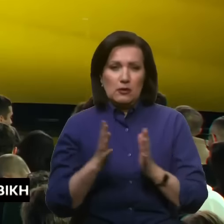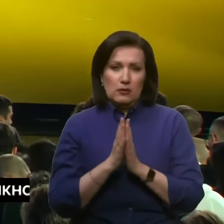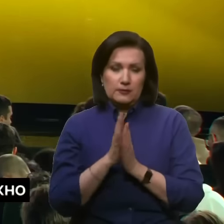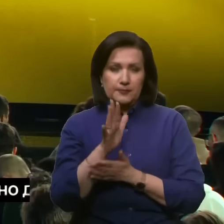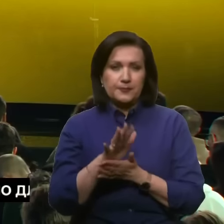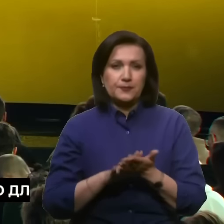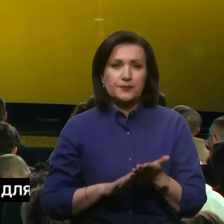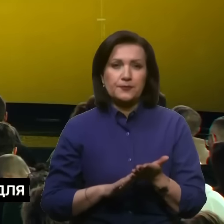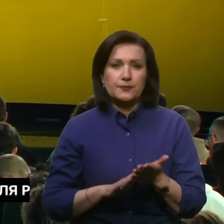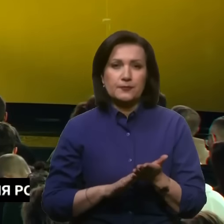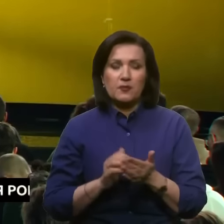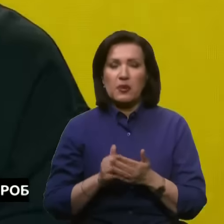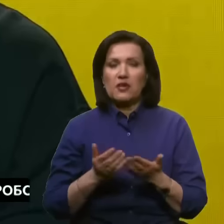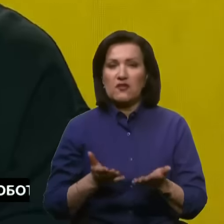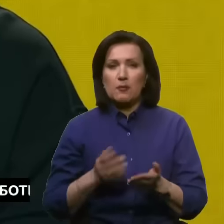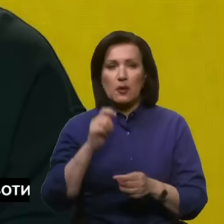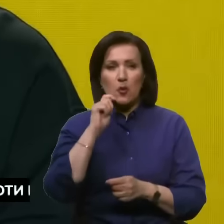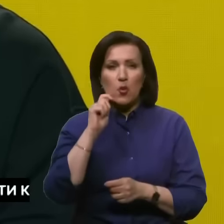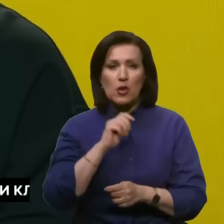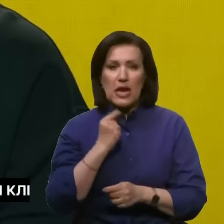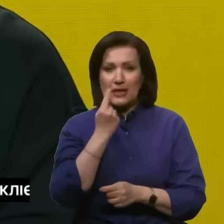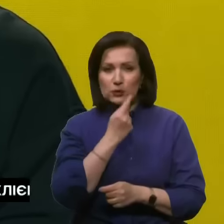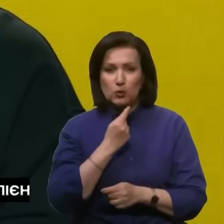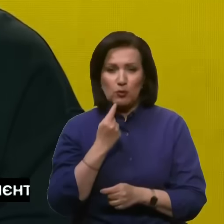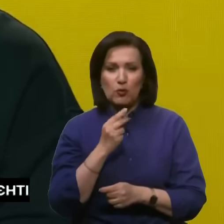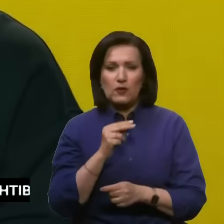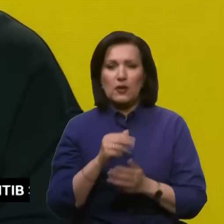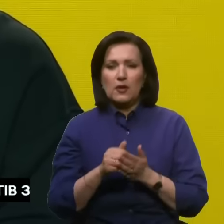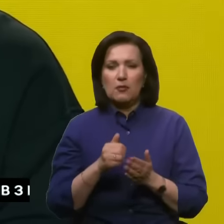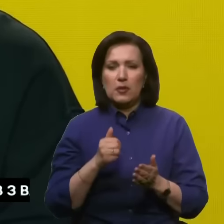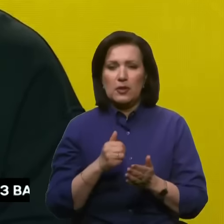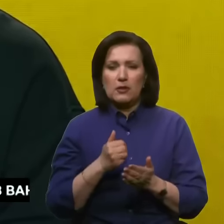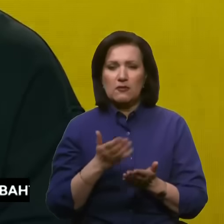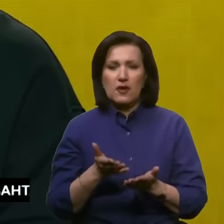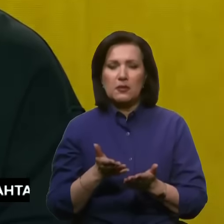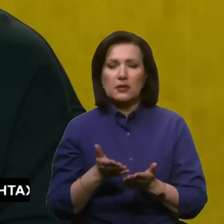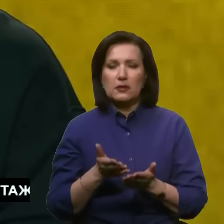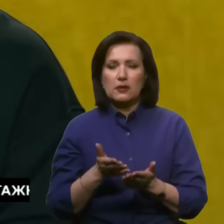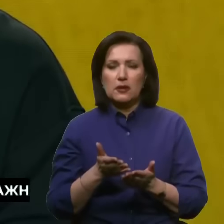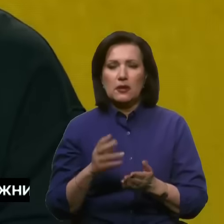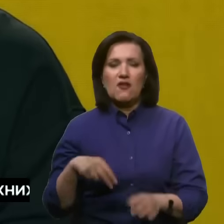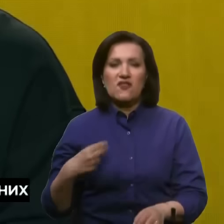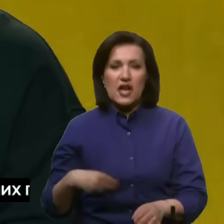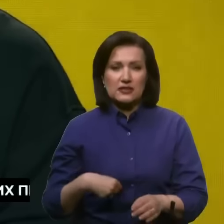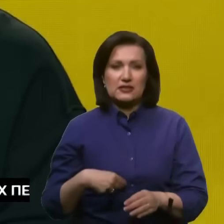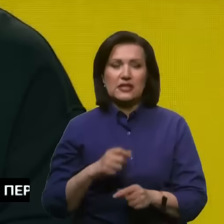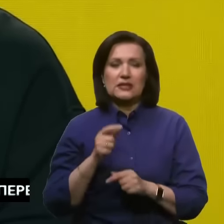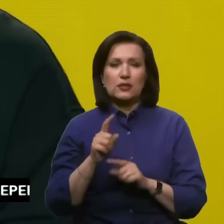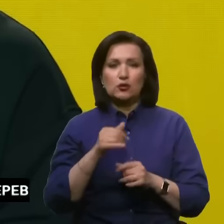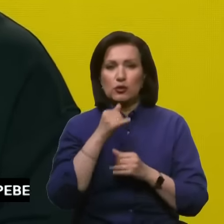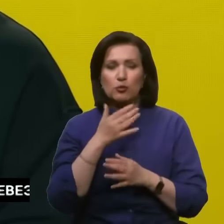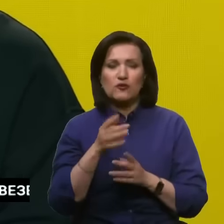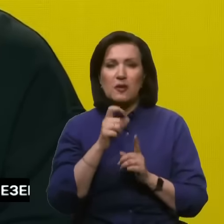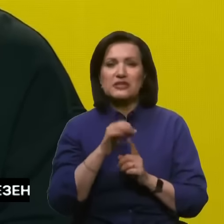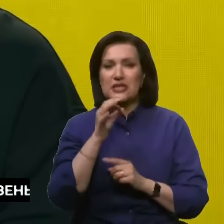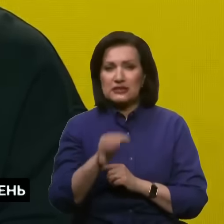прошу вибачення перед вами українською, перед вами Франція, за те, що не можу